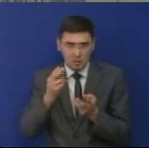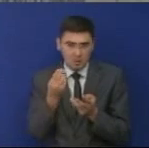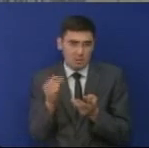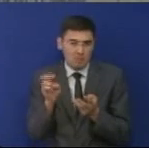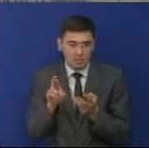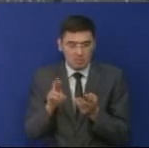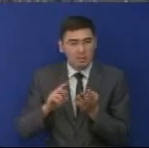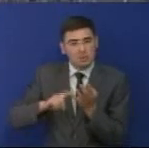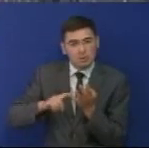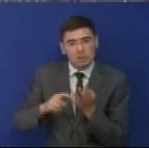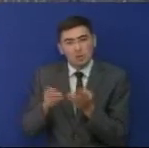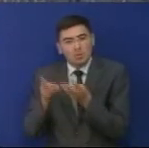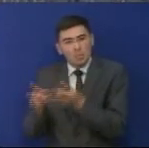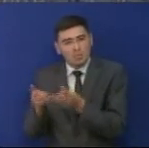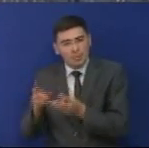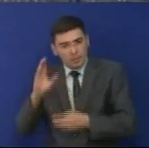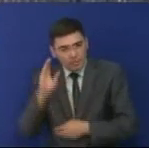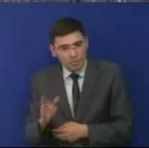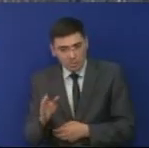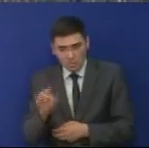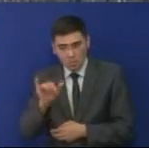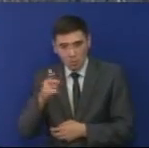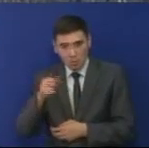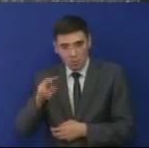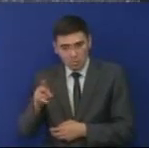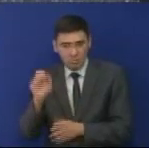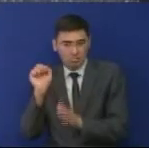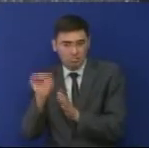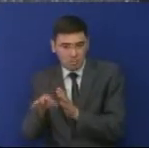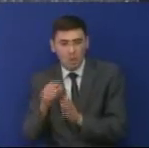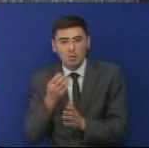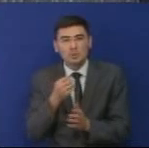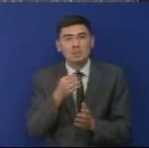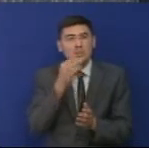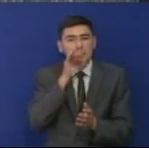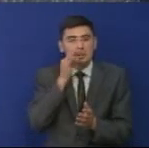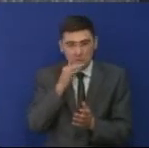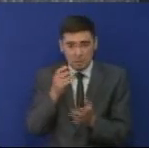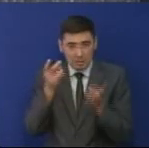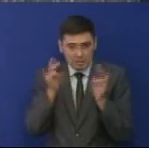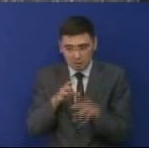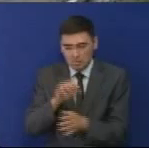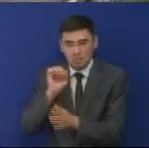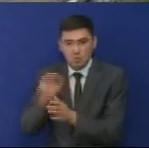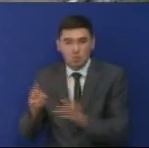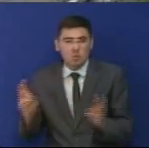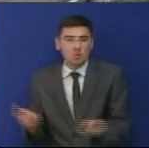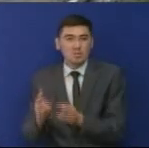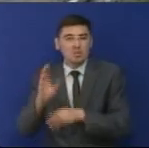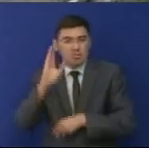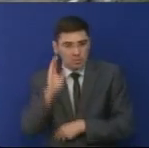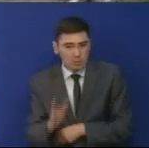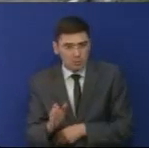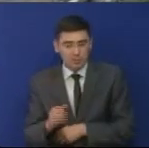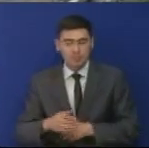будет котельный. Планируется, что он будет работать не только на угле, но и на лузге подсолнечника. То есть это мультизавод, который будет перерабатывать